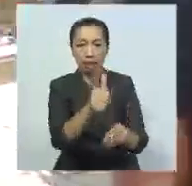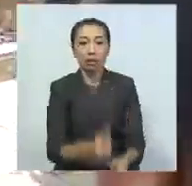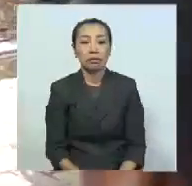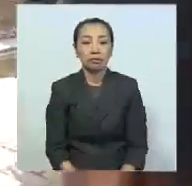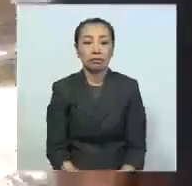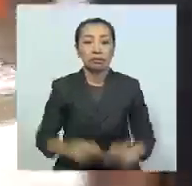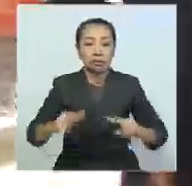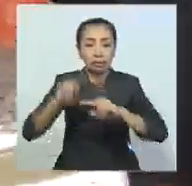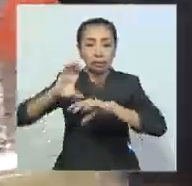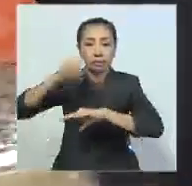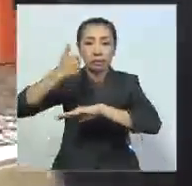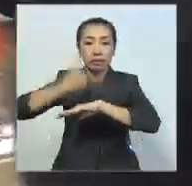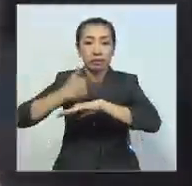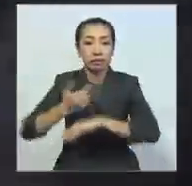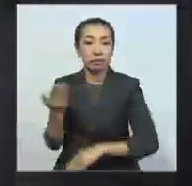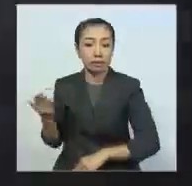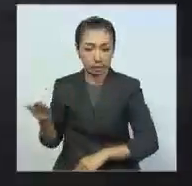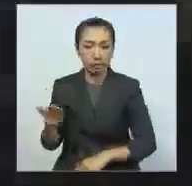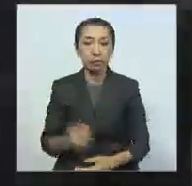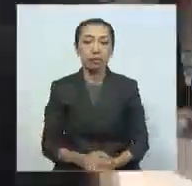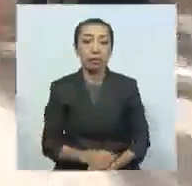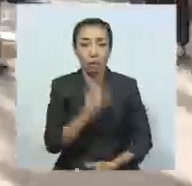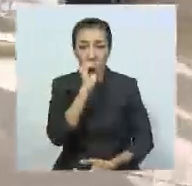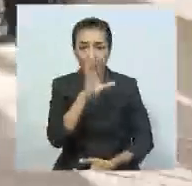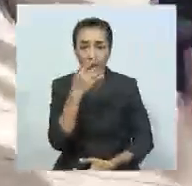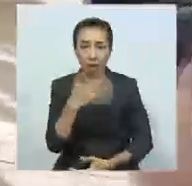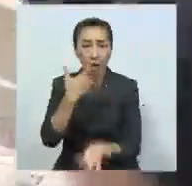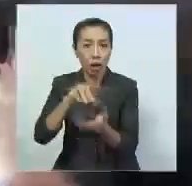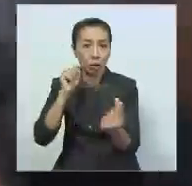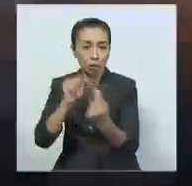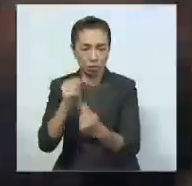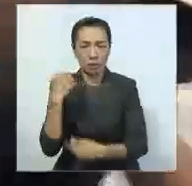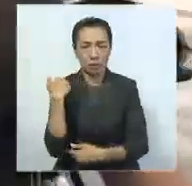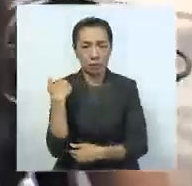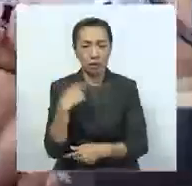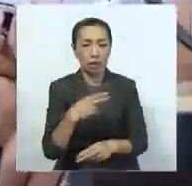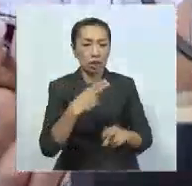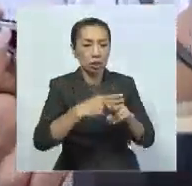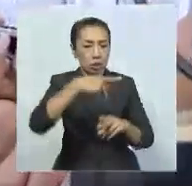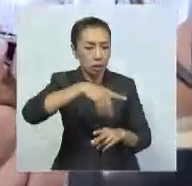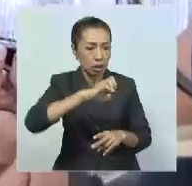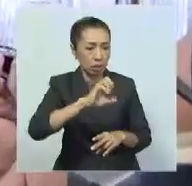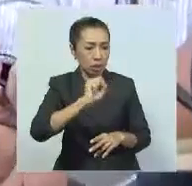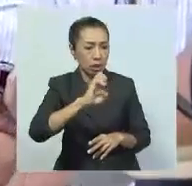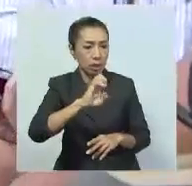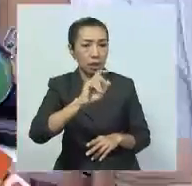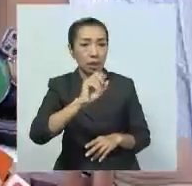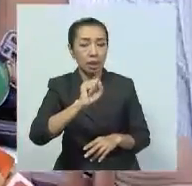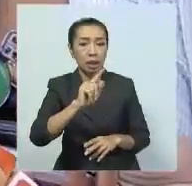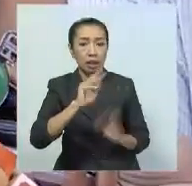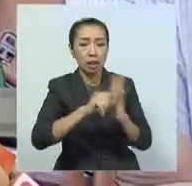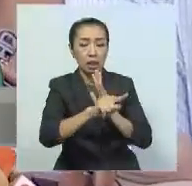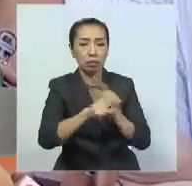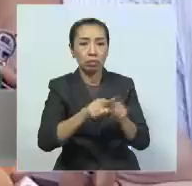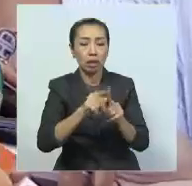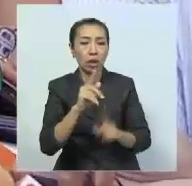พลเอกอนุพงศ์เผ่าจินดารัฐมนตรีว่าการกระทรวงมหาดไทยก็พูดถึงกรณีที่นายพิสิทธิ์ลีลาวชิโรภาสอดีต